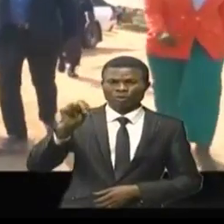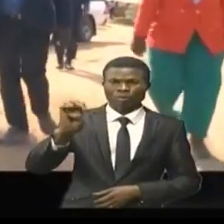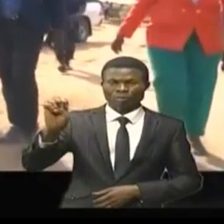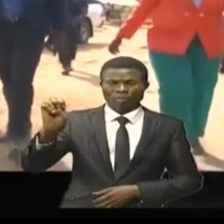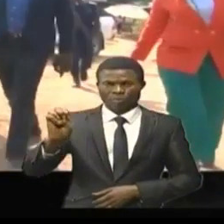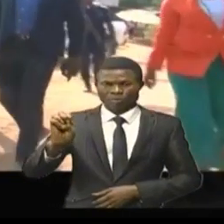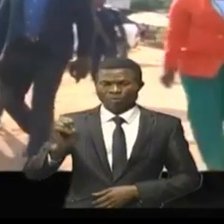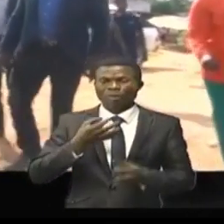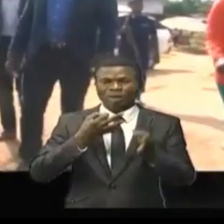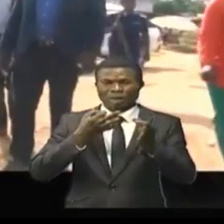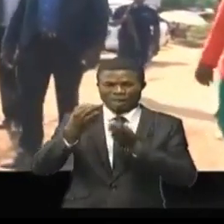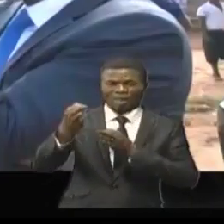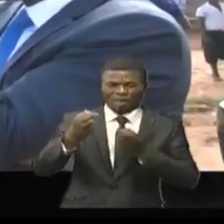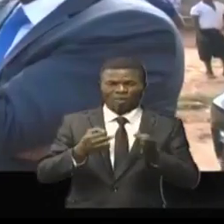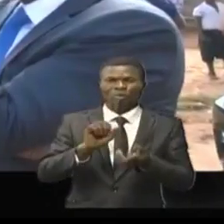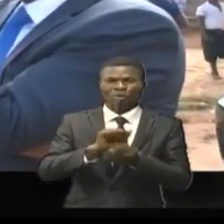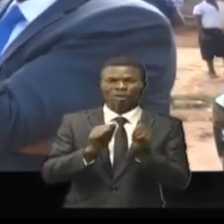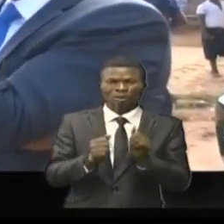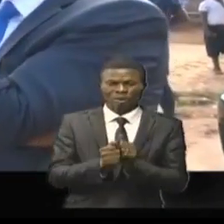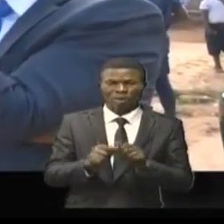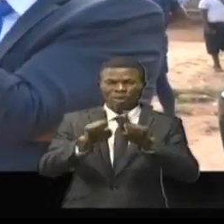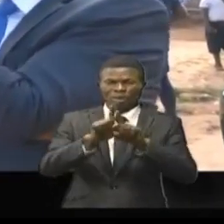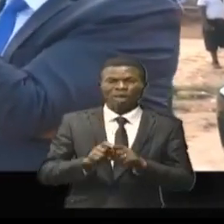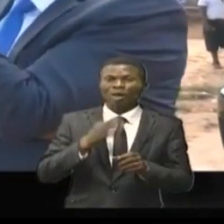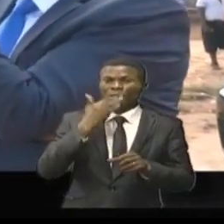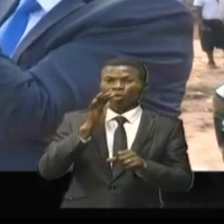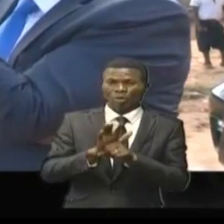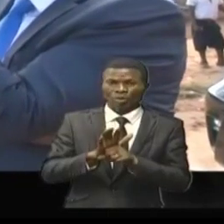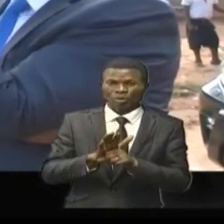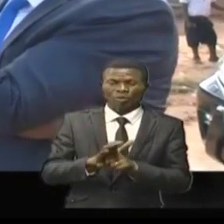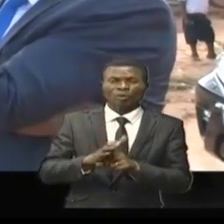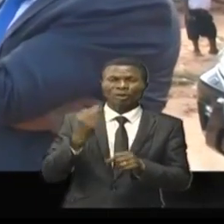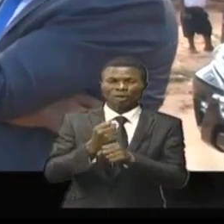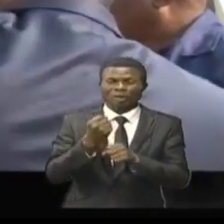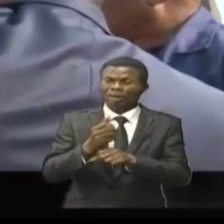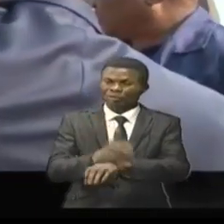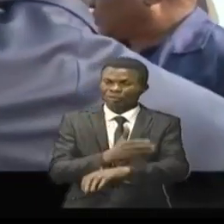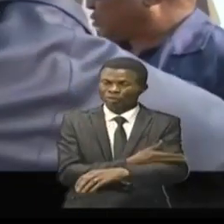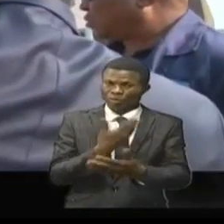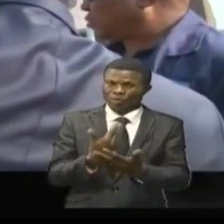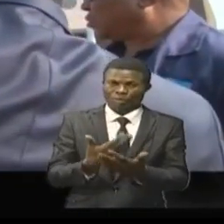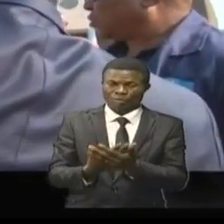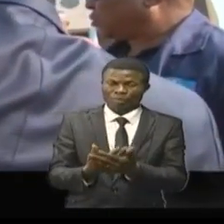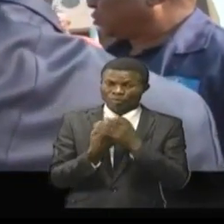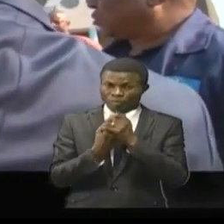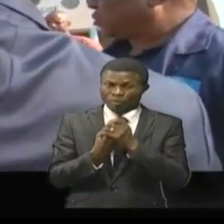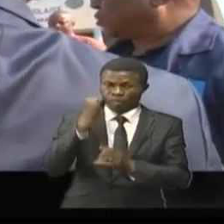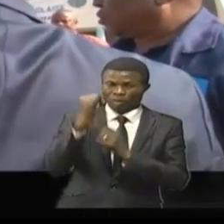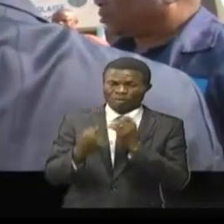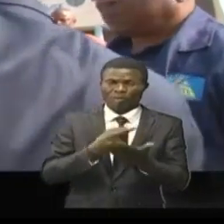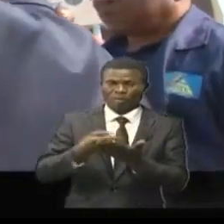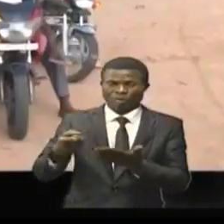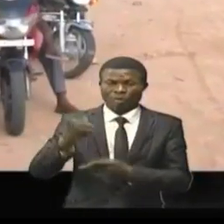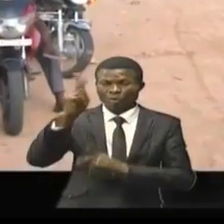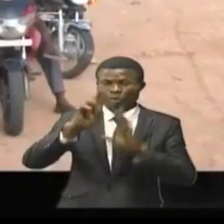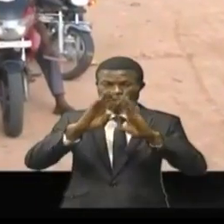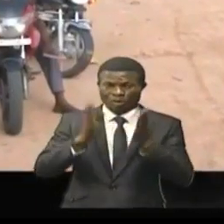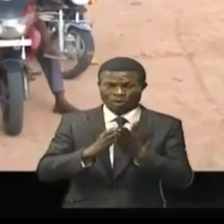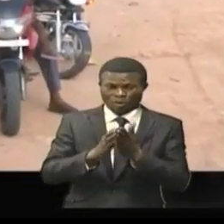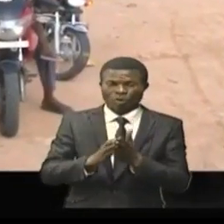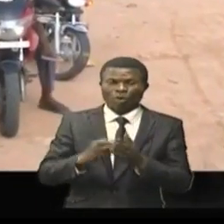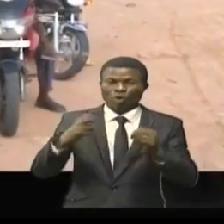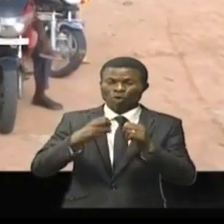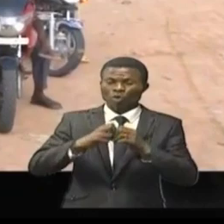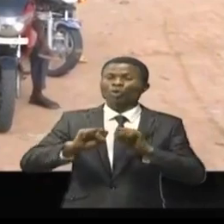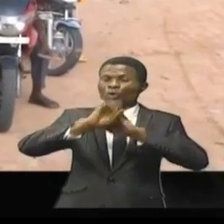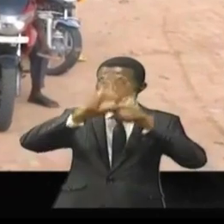donné des explications techniques, mais aussi de garanties, quant à l'accélération des travaux pour que d'ici la fin de la semaine, la population d'Enganza puisse goûter